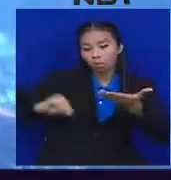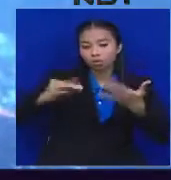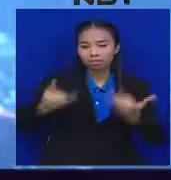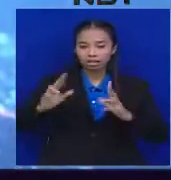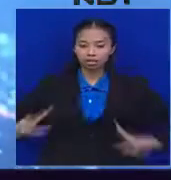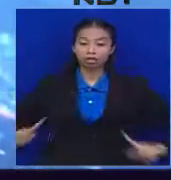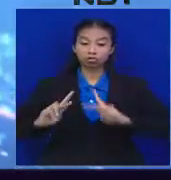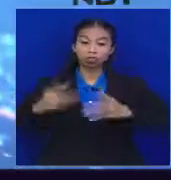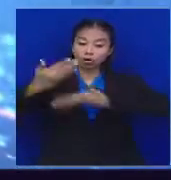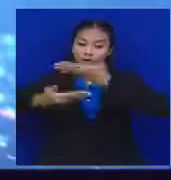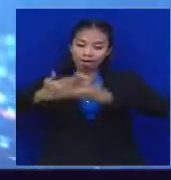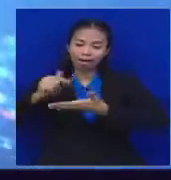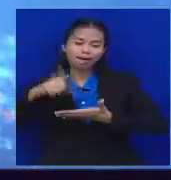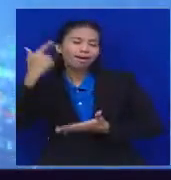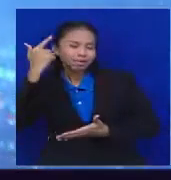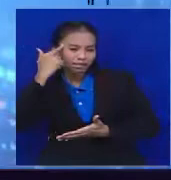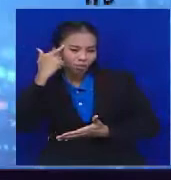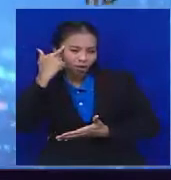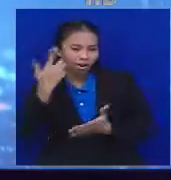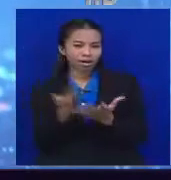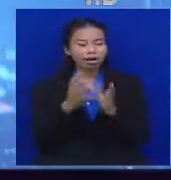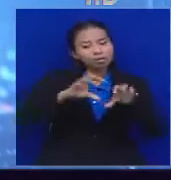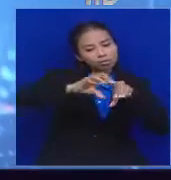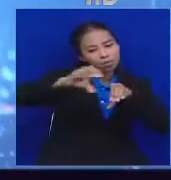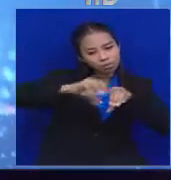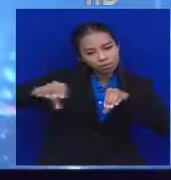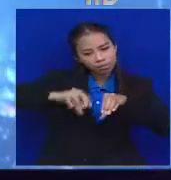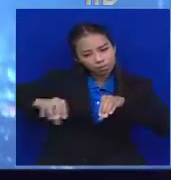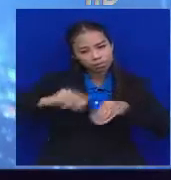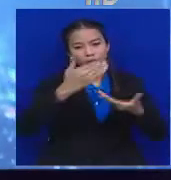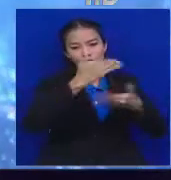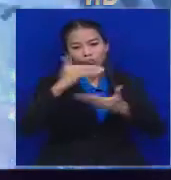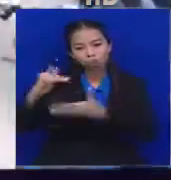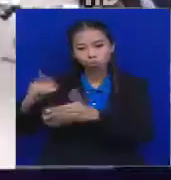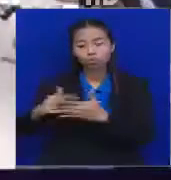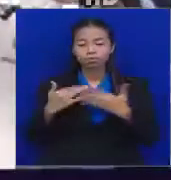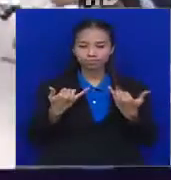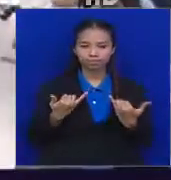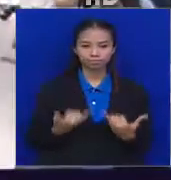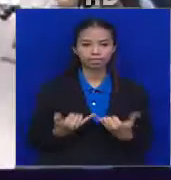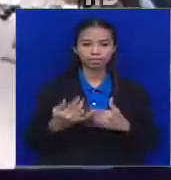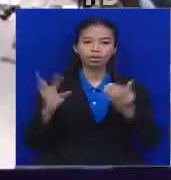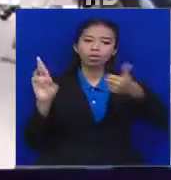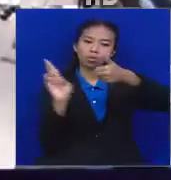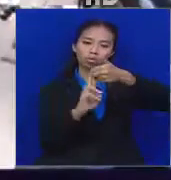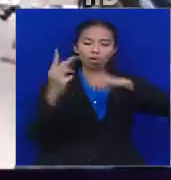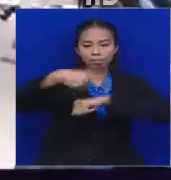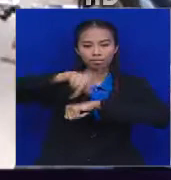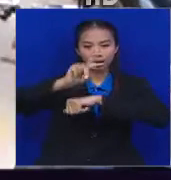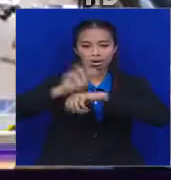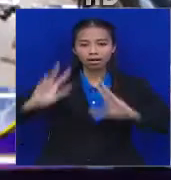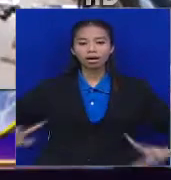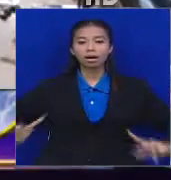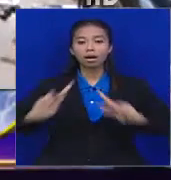แผนกระจายสินค้าโดยใช้เครือข่ายนักธุรกิจค่ะนายสมชาติสร้อยทองรองปลัดกระทรวงพาณิชย์เปิดเผ